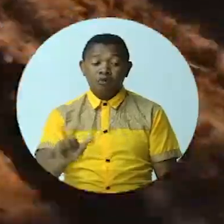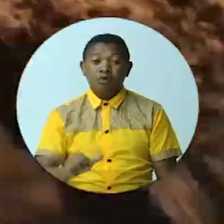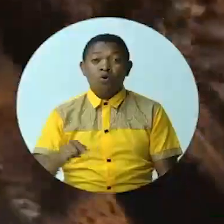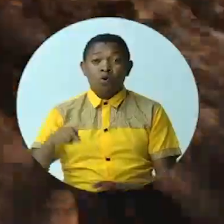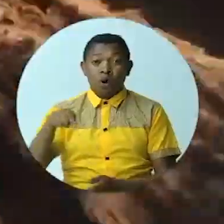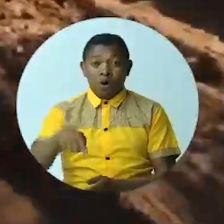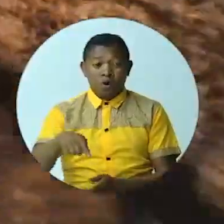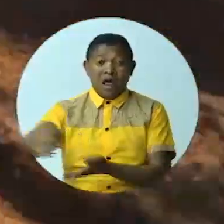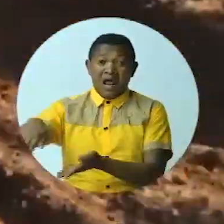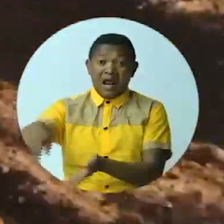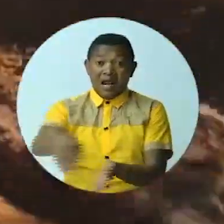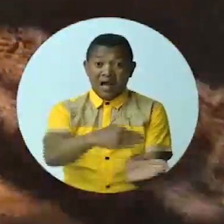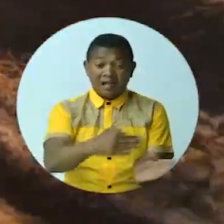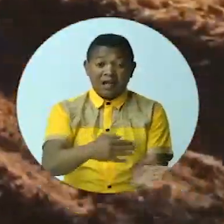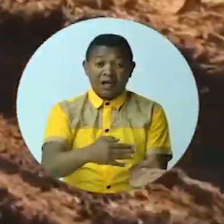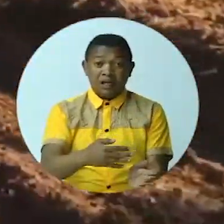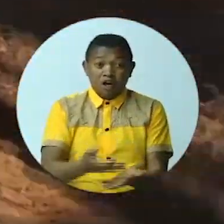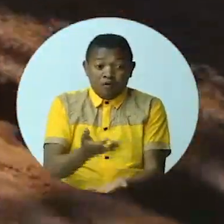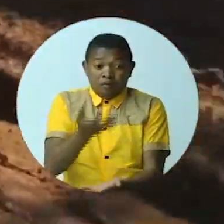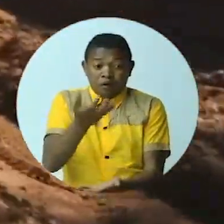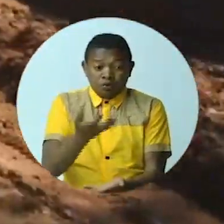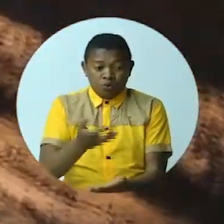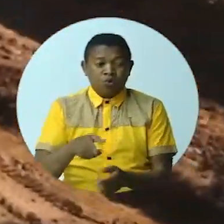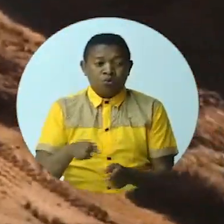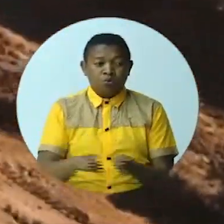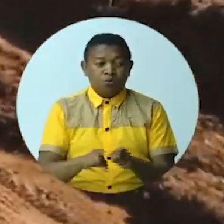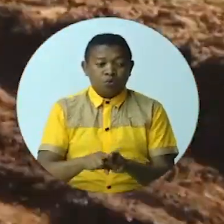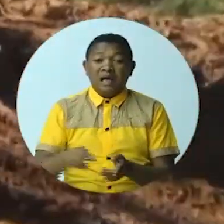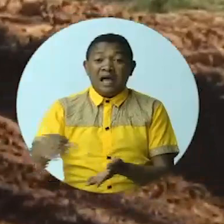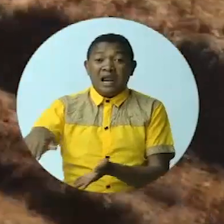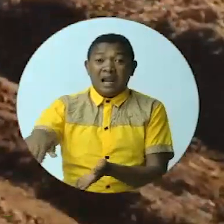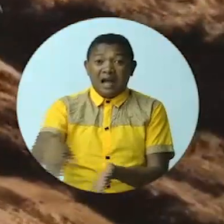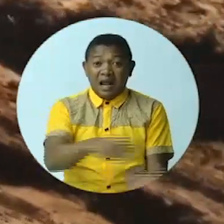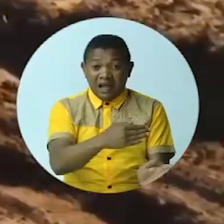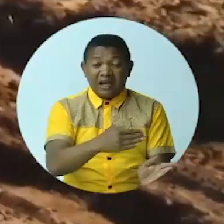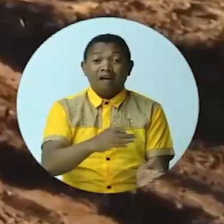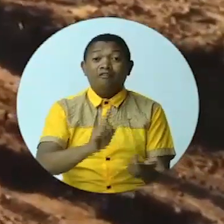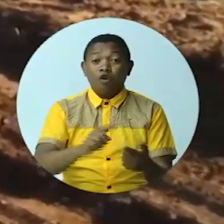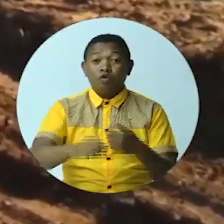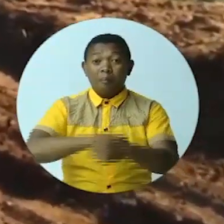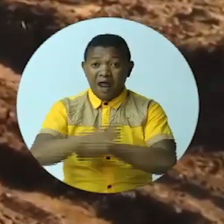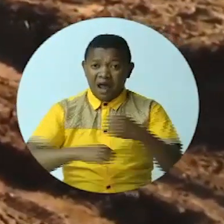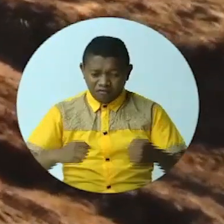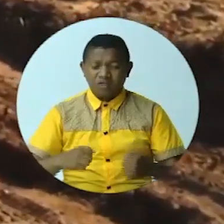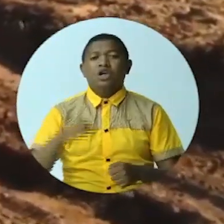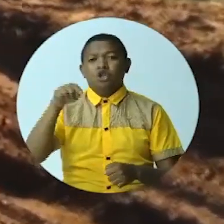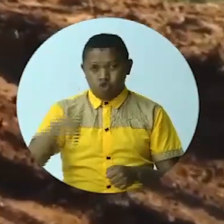lalana ny fampandrosoana fa lalana ny fanavotana ihany koa amin'ny atiatsimo